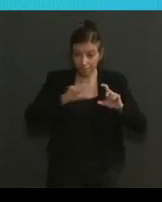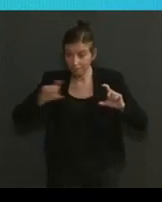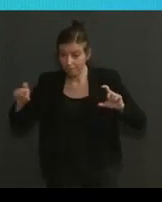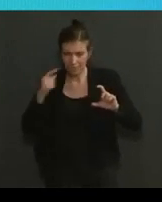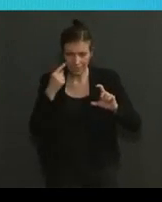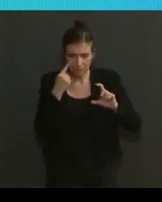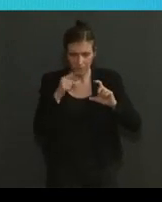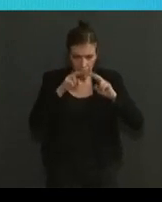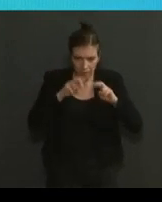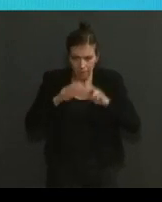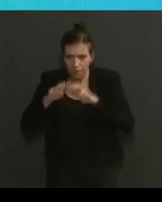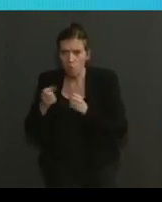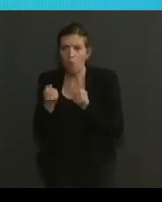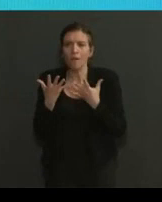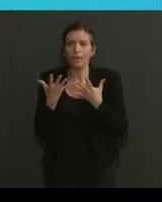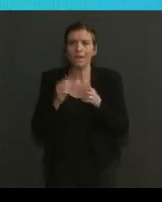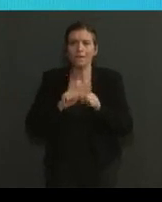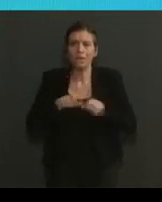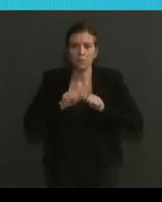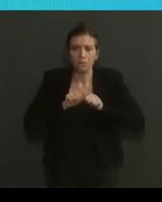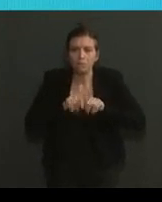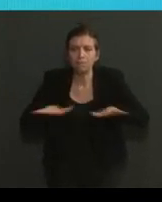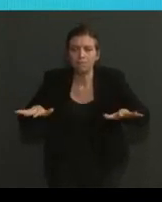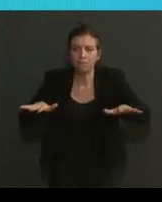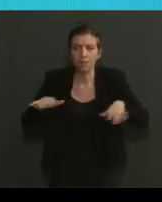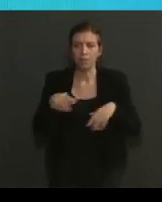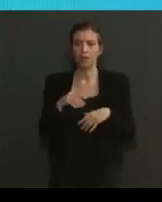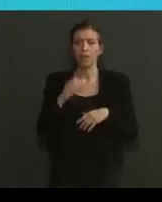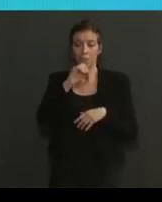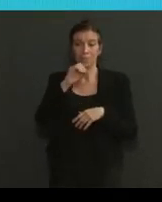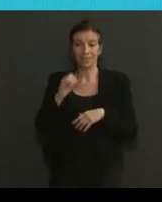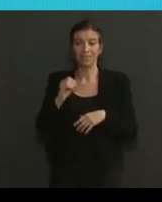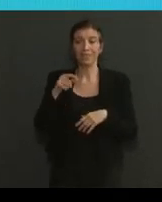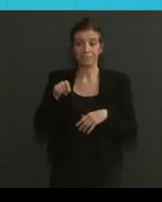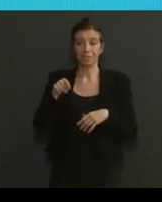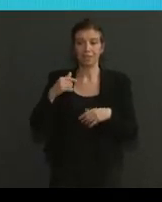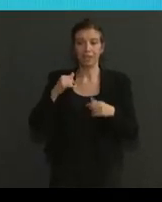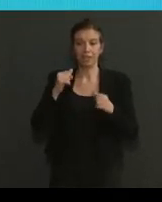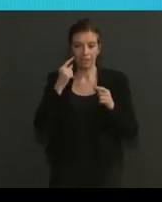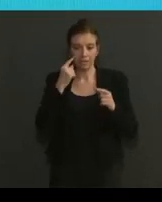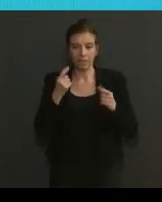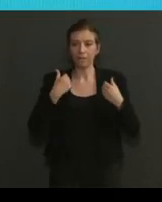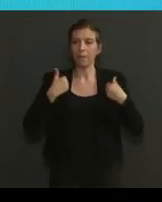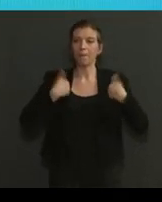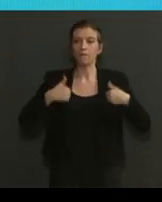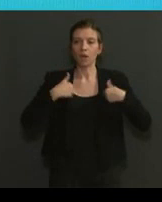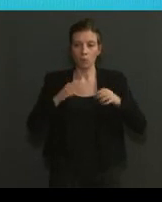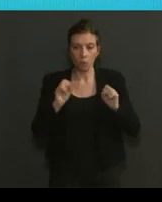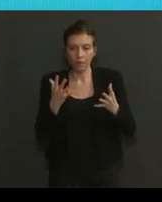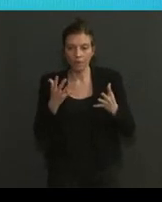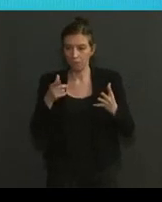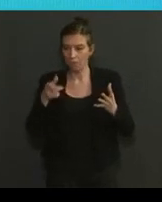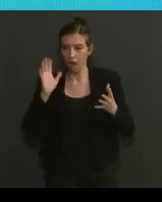de Belgische bevolking. En het gaat om de meest dichtbevolkte gebieden in België. Waarom